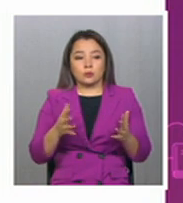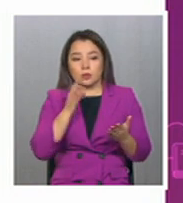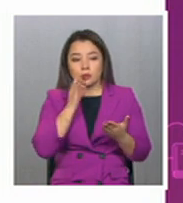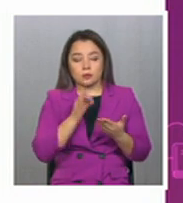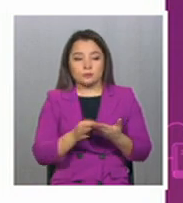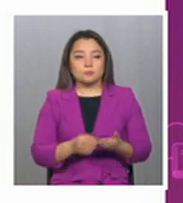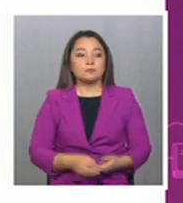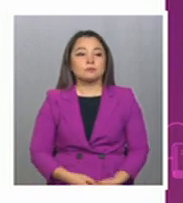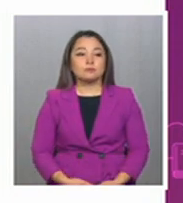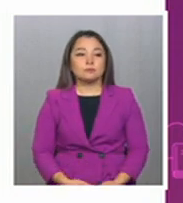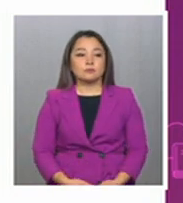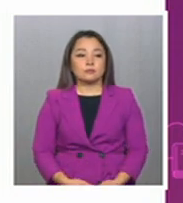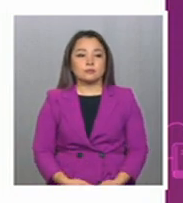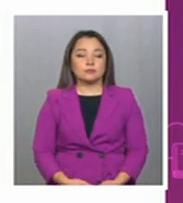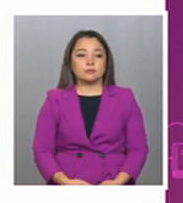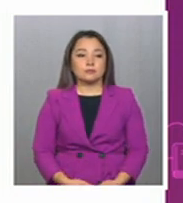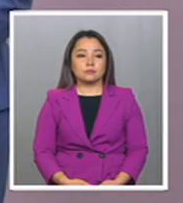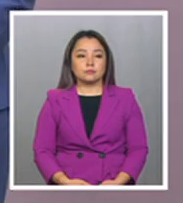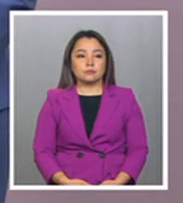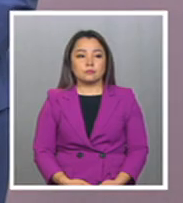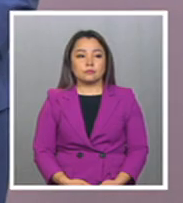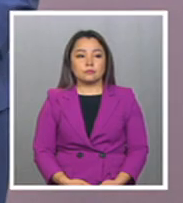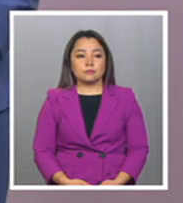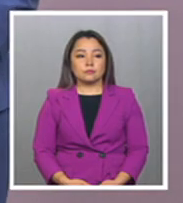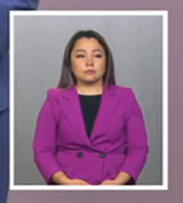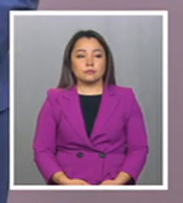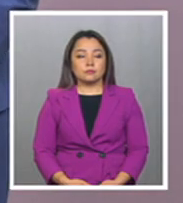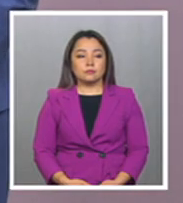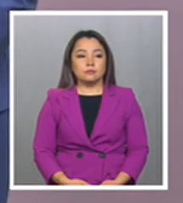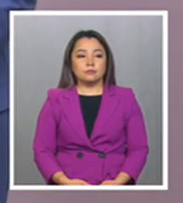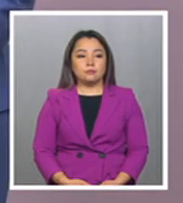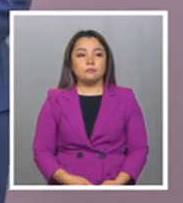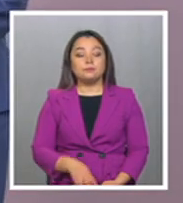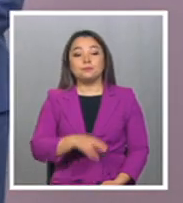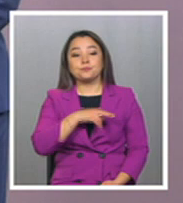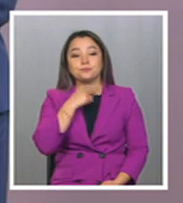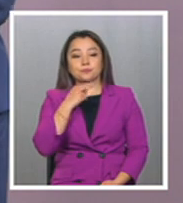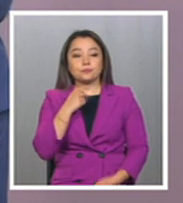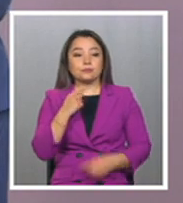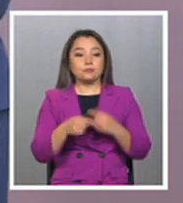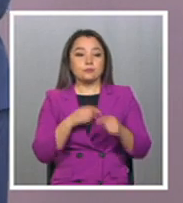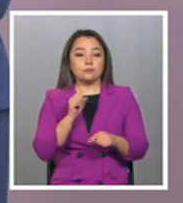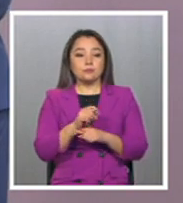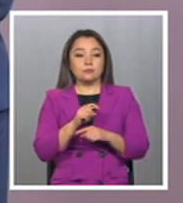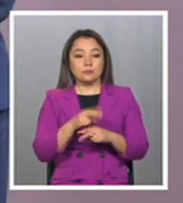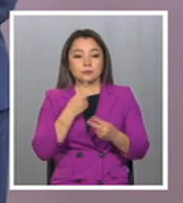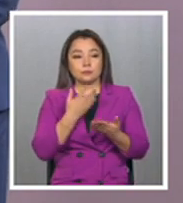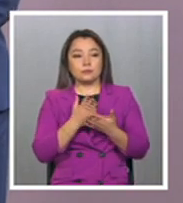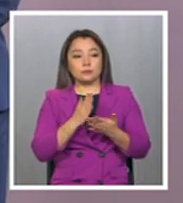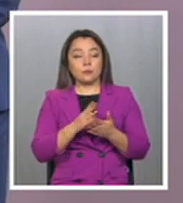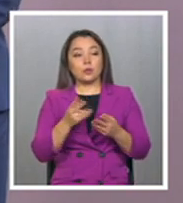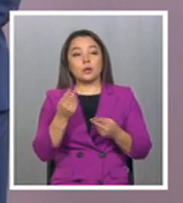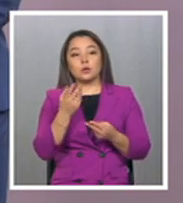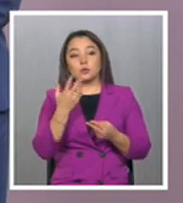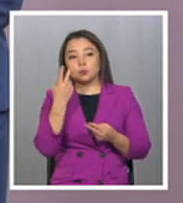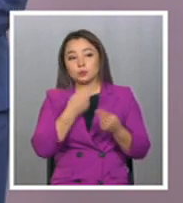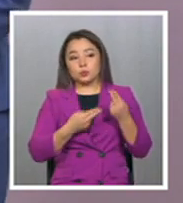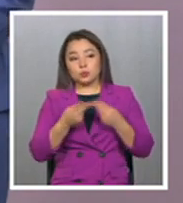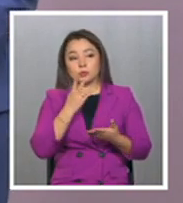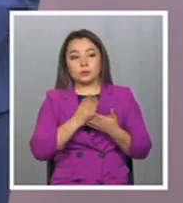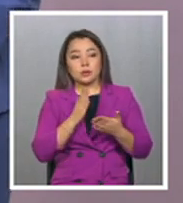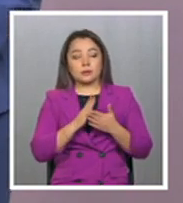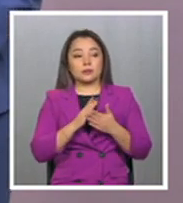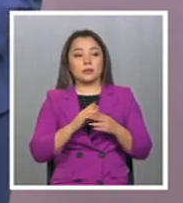кем. Жарайсыңдар балалар. Келесі тапсырмаға назар аударайық. Суретке қараңдар,